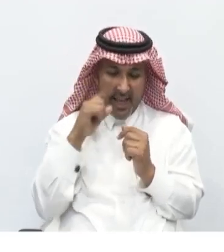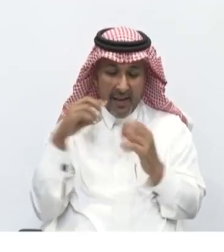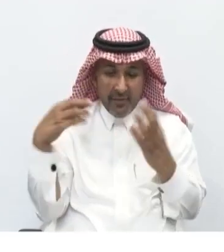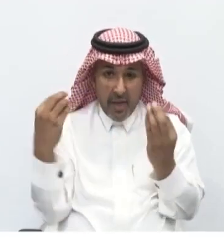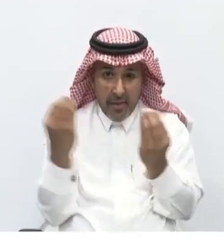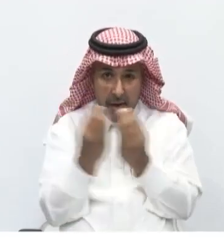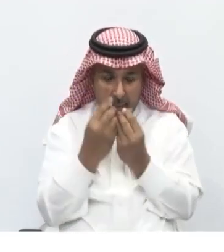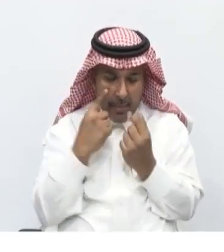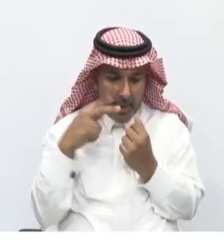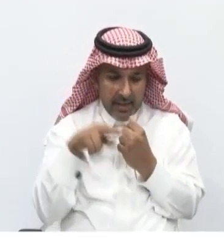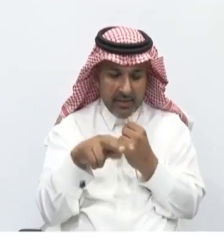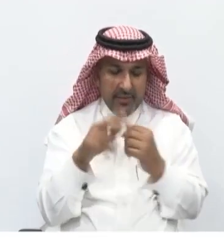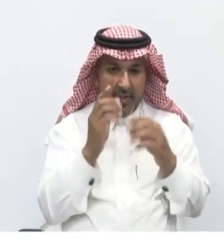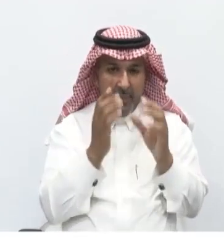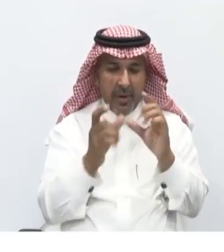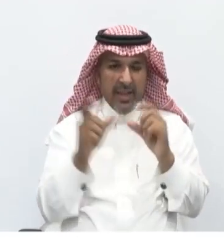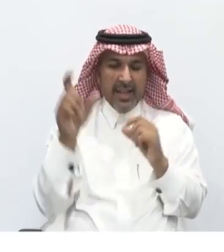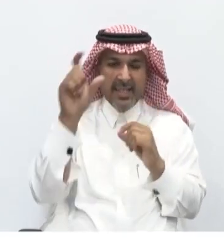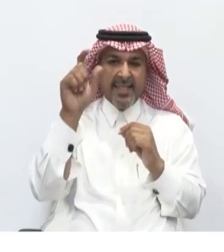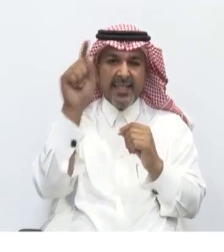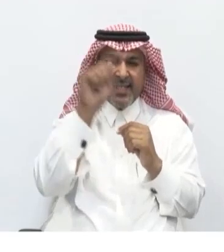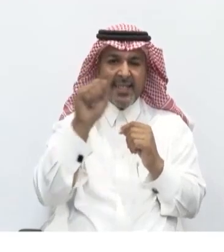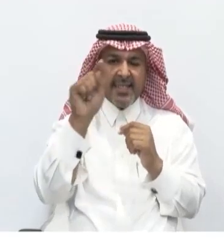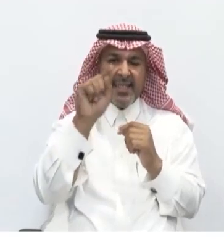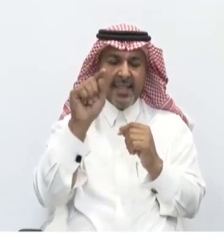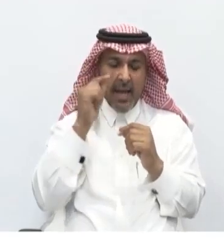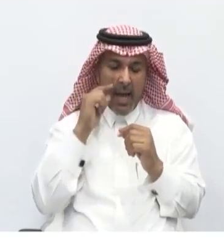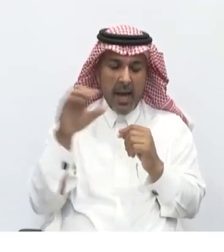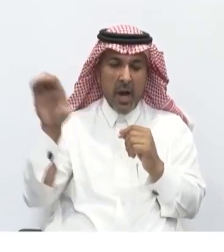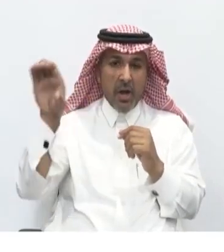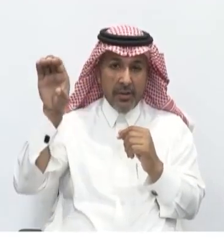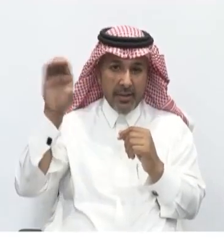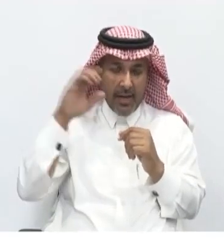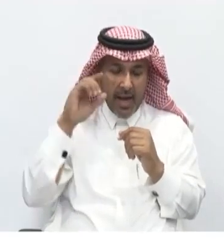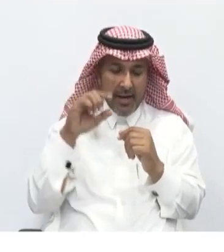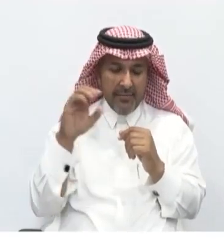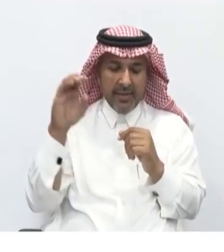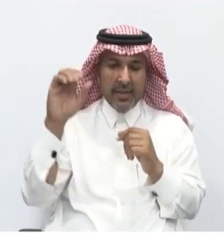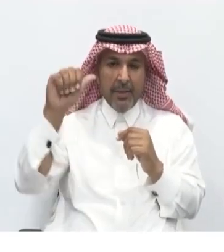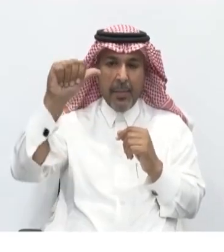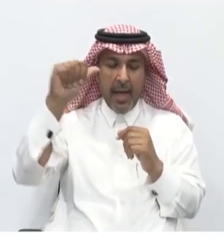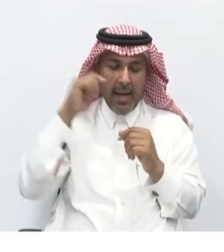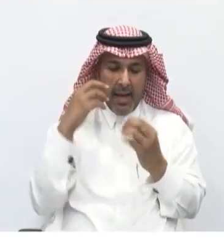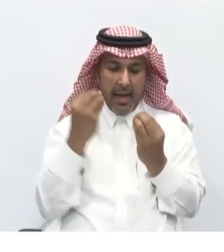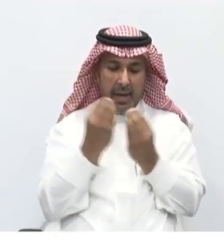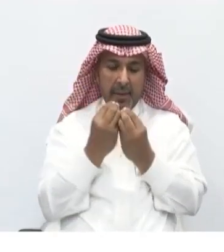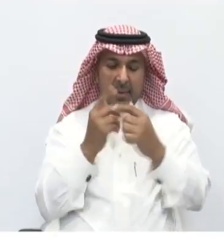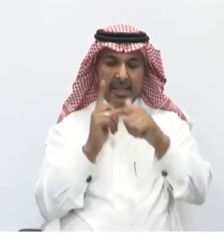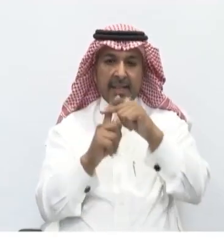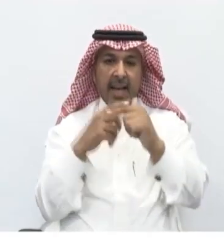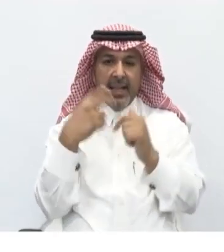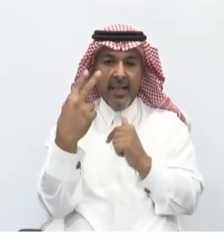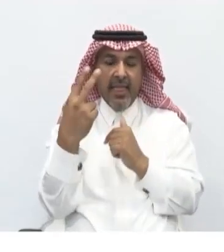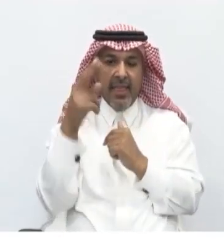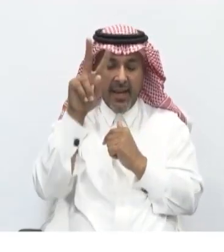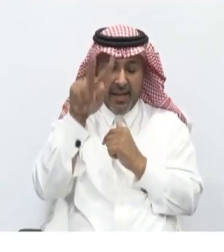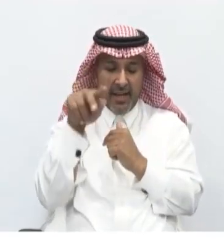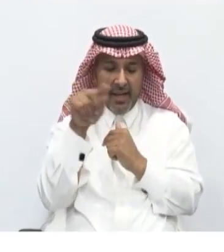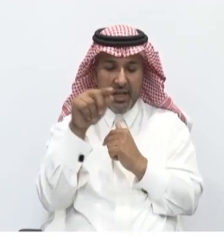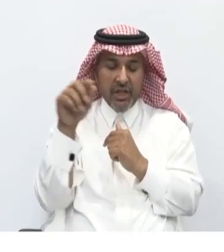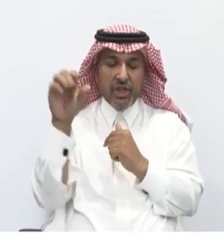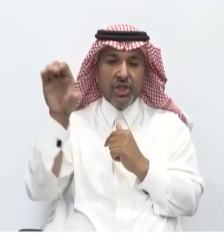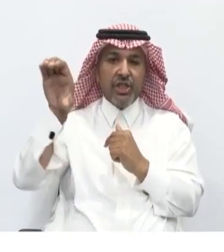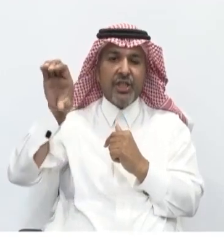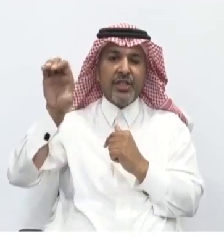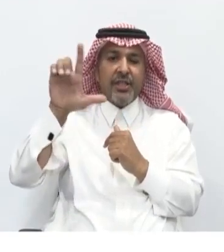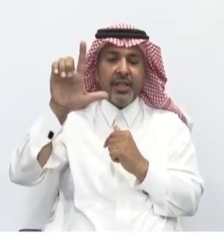تغير معي الكلور طبعا في الصيغه الكيميائيه الصحيحه لكلوريد الكالسيوم هو اثنين فسنقوم ايضا لو بدانا